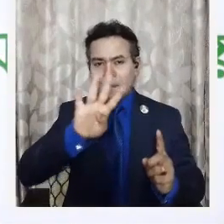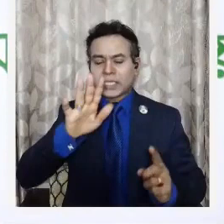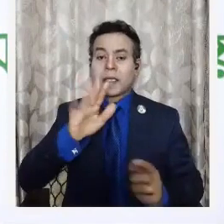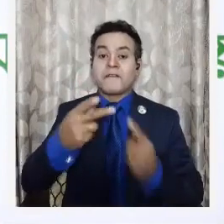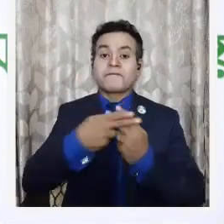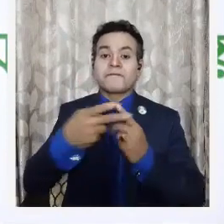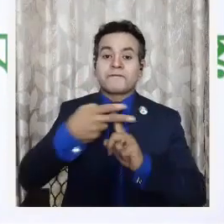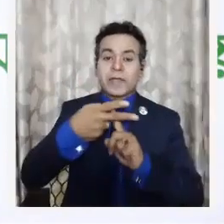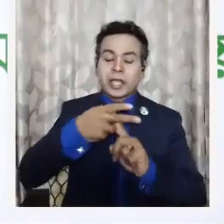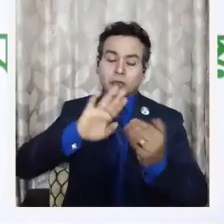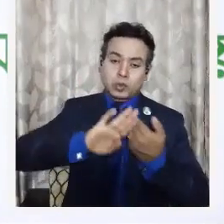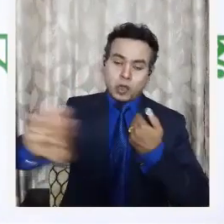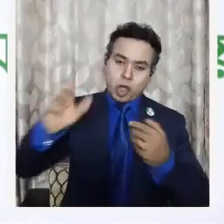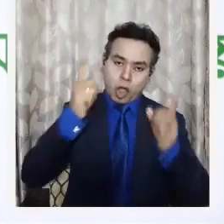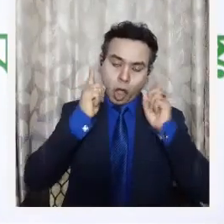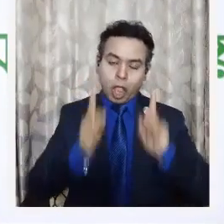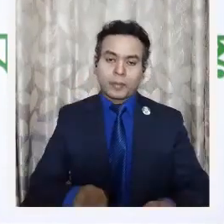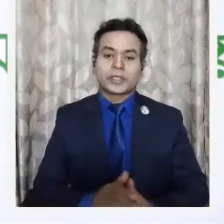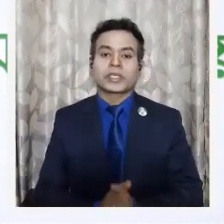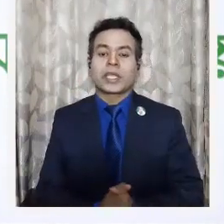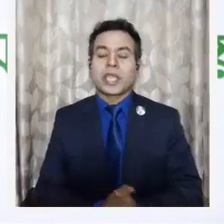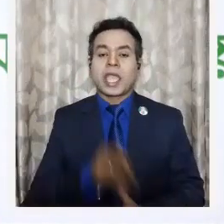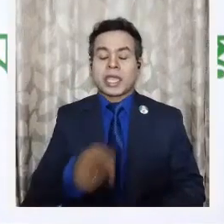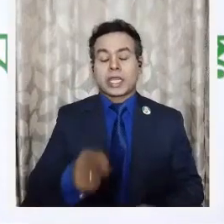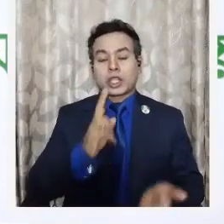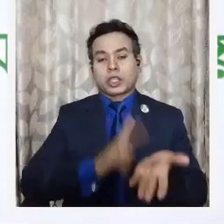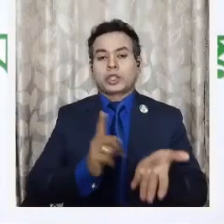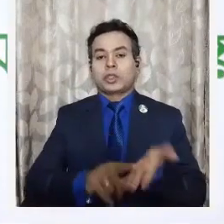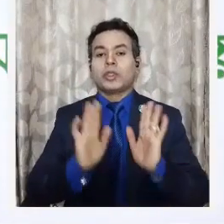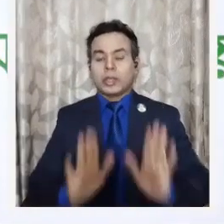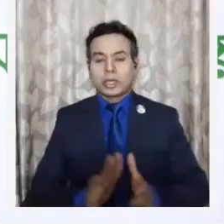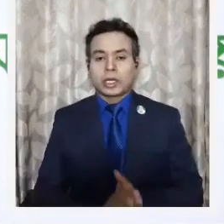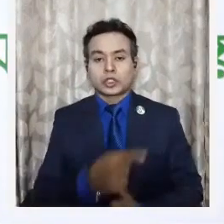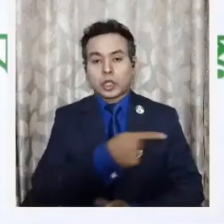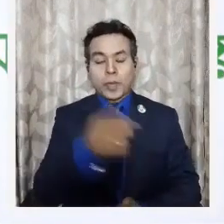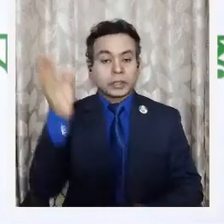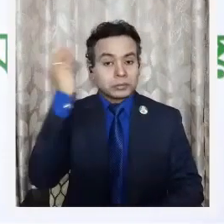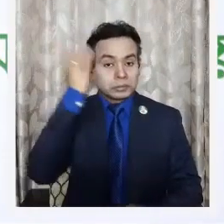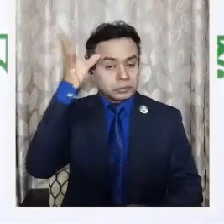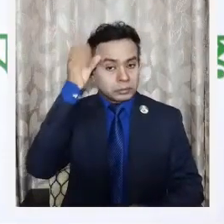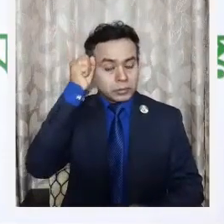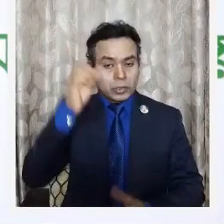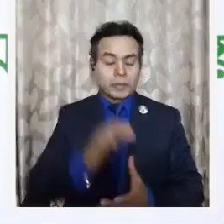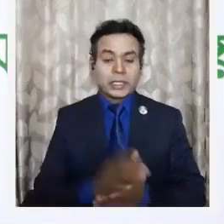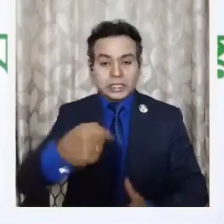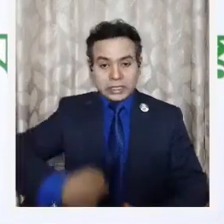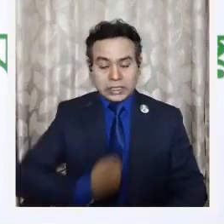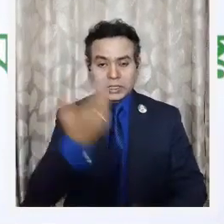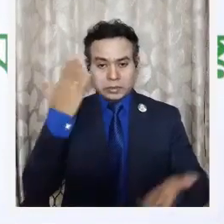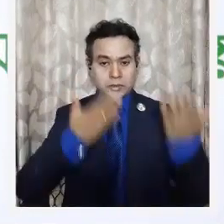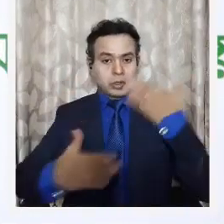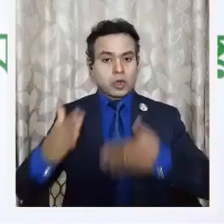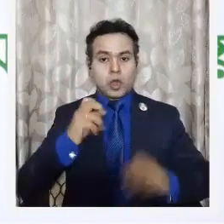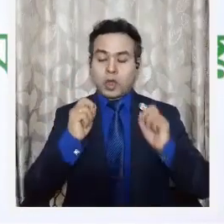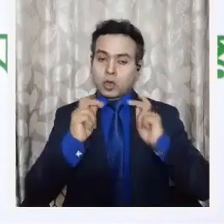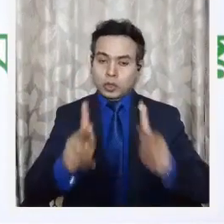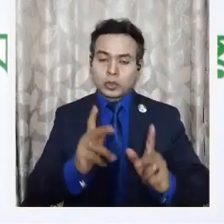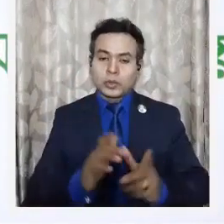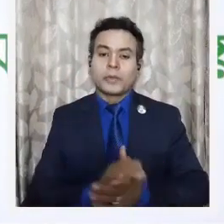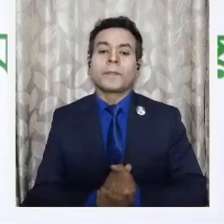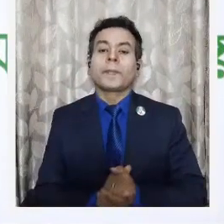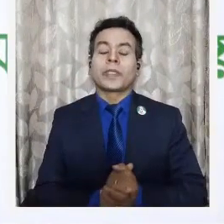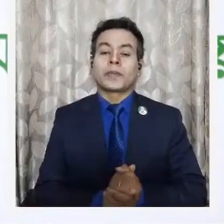হাত ধোয়া, সামাজিক দূরত্ব বজায় রাখা, এই সবগুলি হলো নিজেকে সুরক্ষিত রাখার জন্য প্রধান প্রধান অবলম্বন।